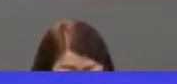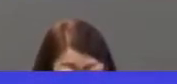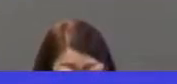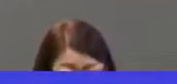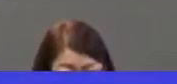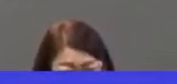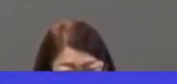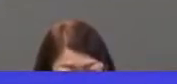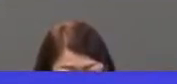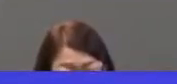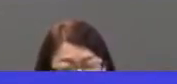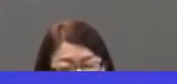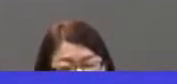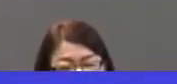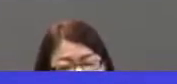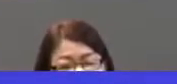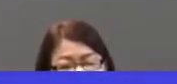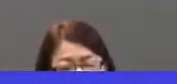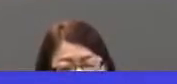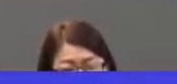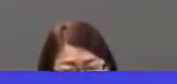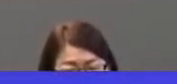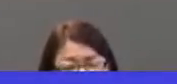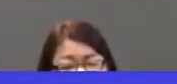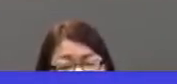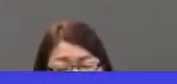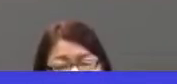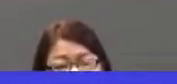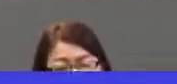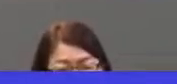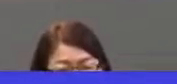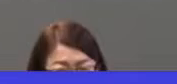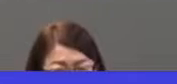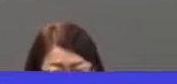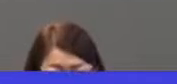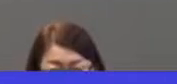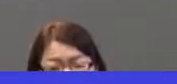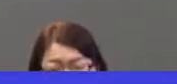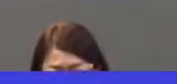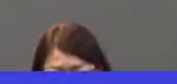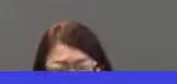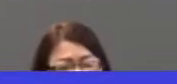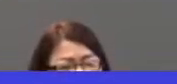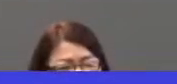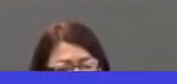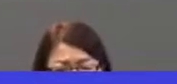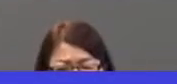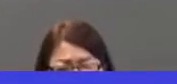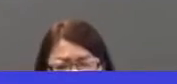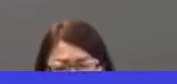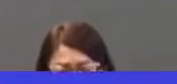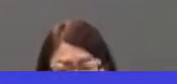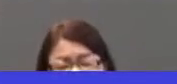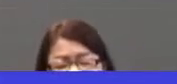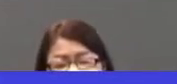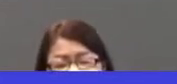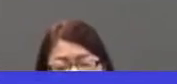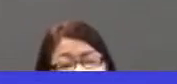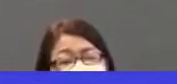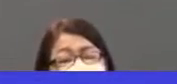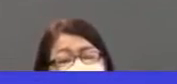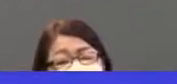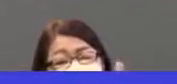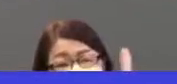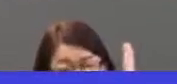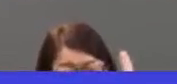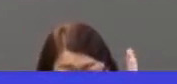ณุเครืองามเหมือนกันนะก็ขั้นตอนโปรเซสกระบวนการก็อย่างที่คุณเอว่ามานะคือจังหวัดก็ต้องรายงานไปที่กรม